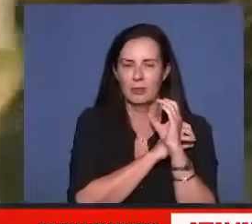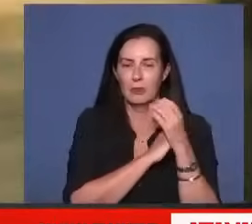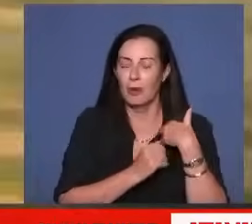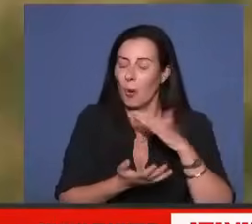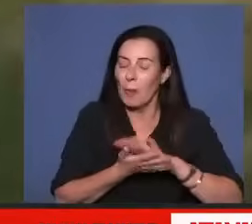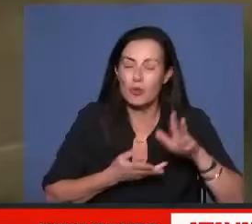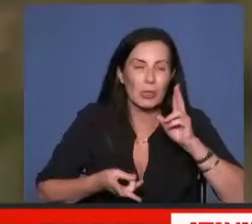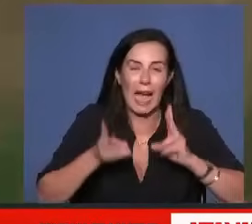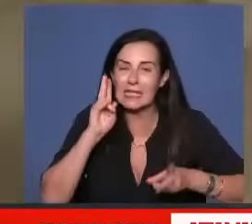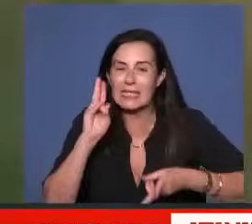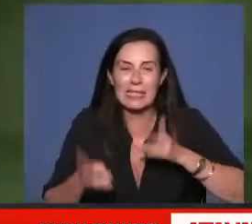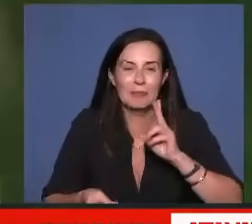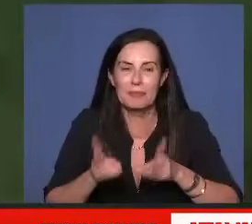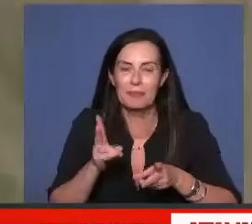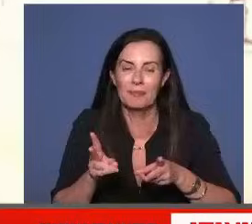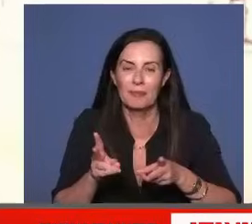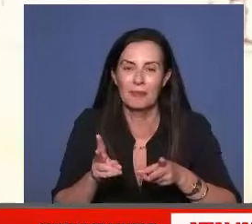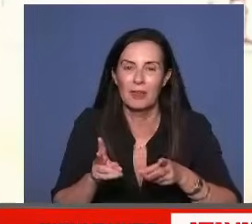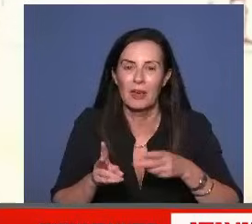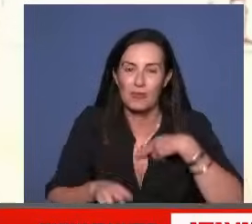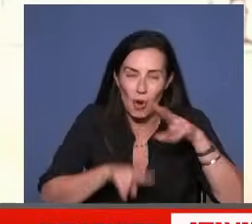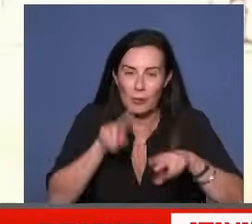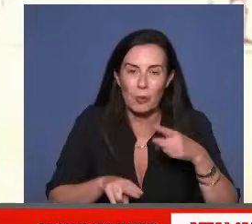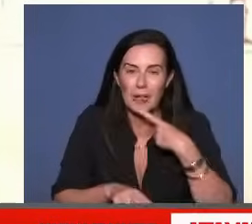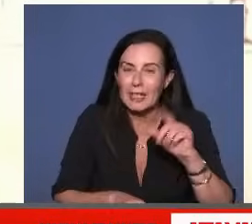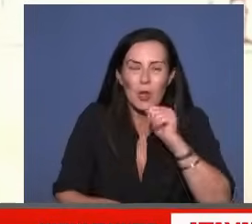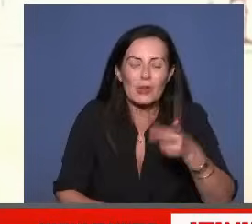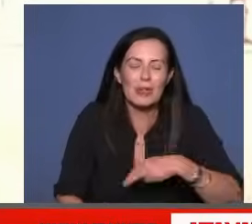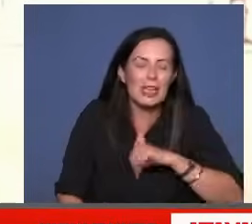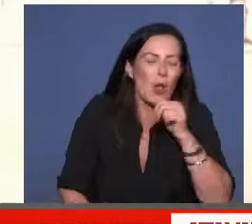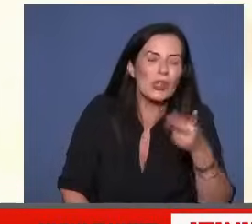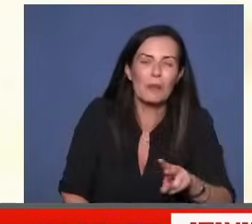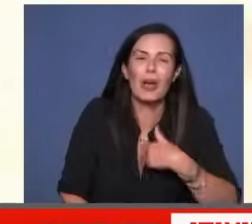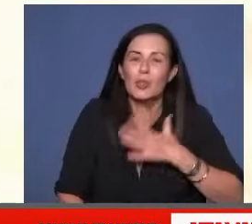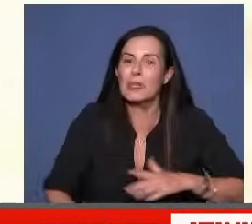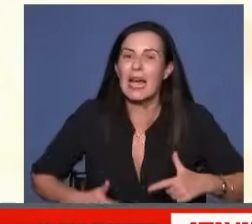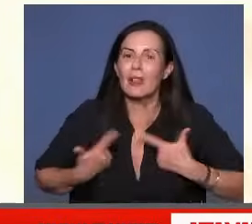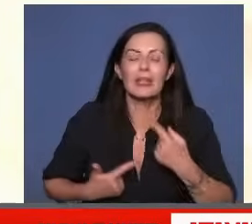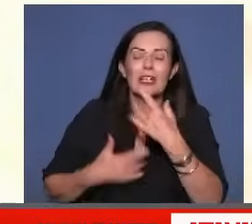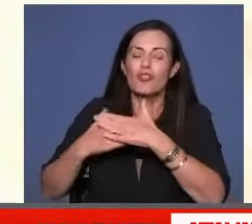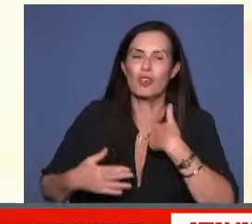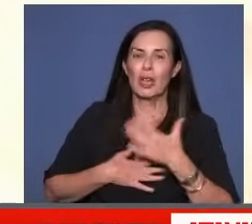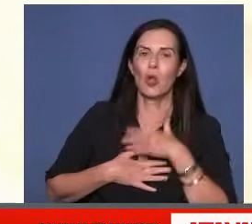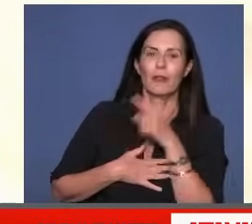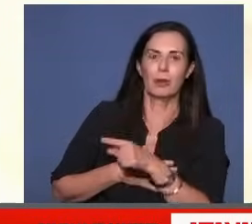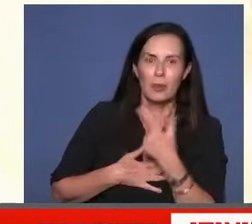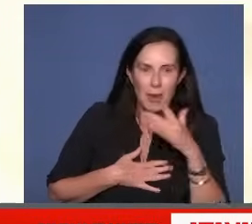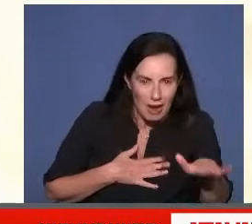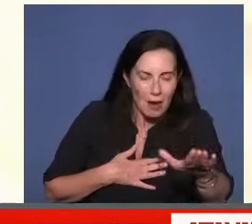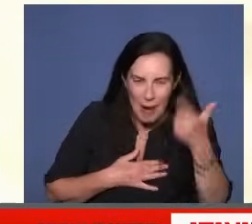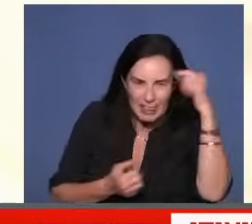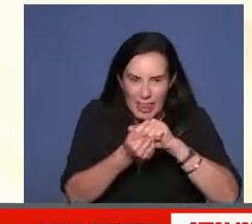אליו. תוך כדי שאנחנו מטבלים, הוא אומר, אני לא רוצה למות, אני לא רוצה למות, אני רוצה לחיות. תגיד לי, אשתי, שאהבתי אותם. אני אומר לו, יאיר, נראה